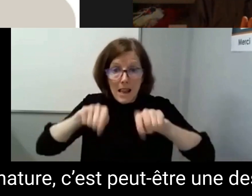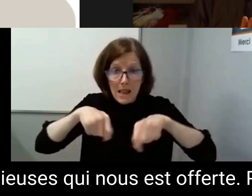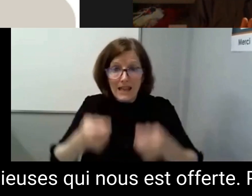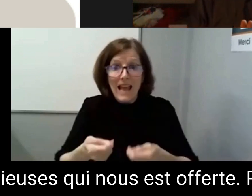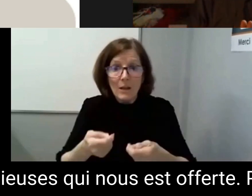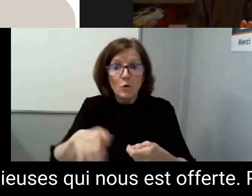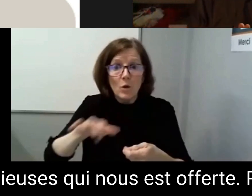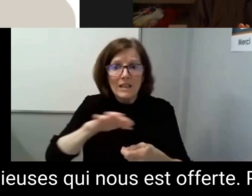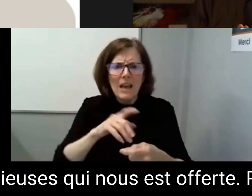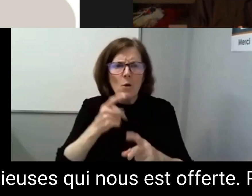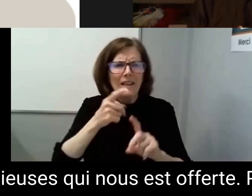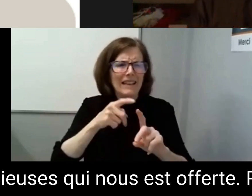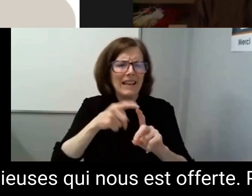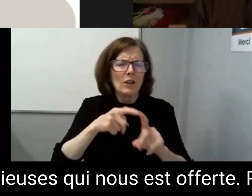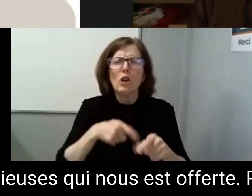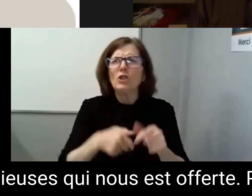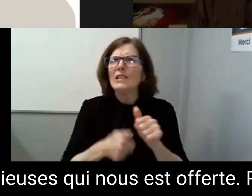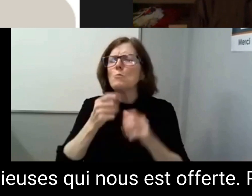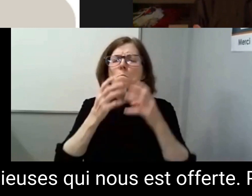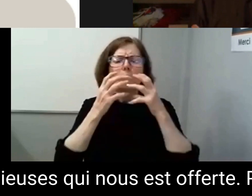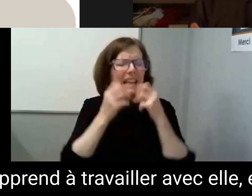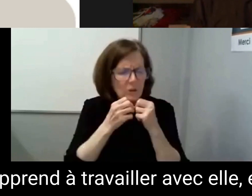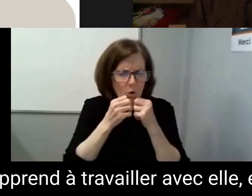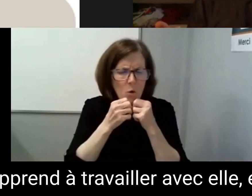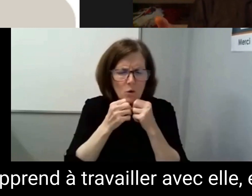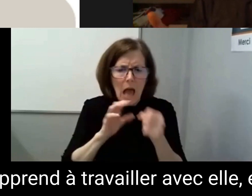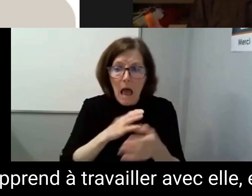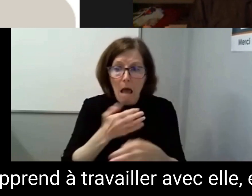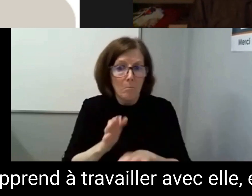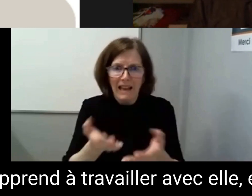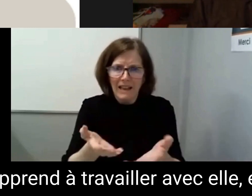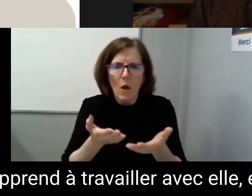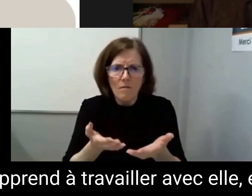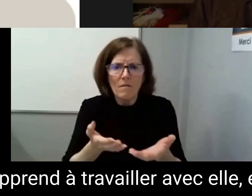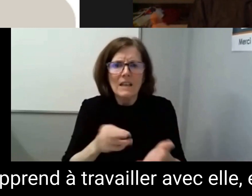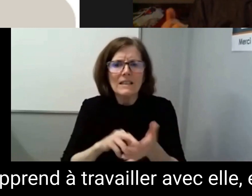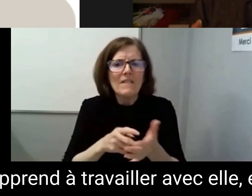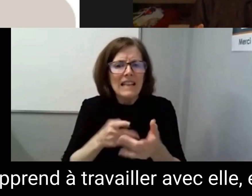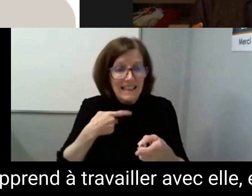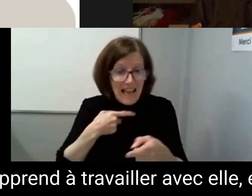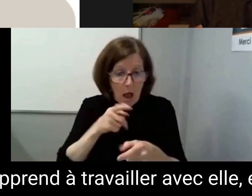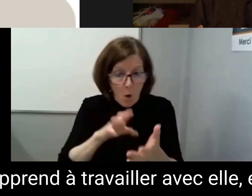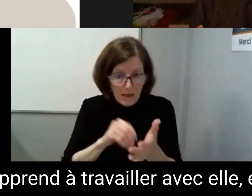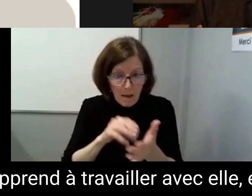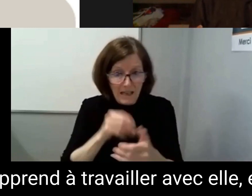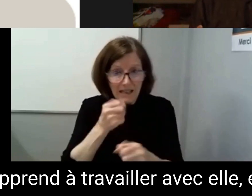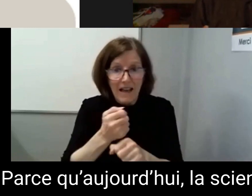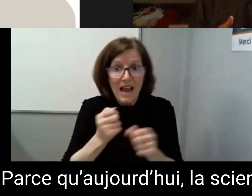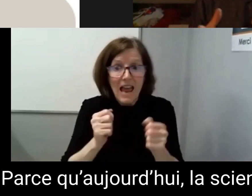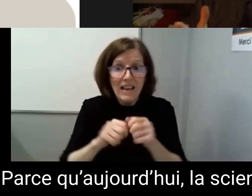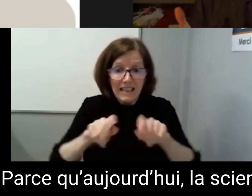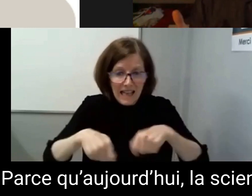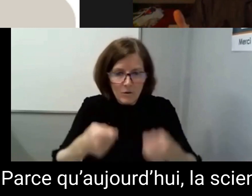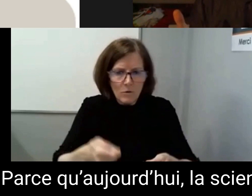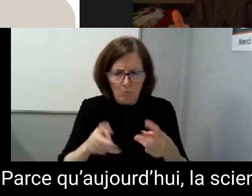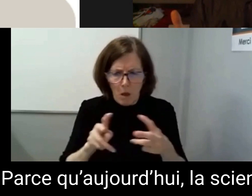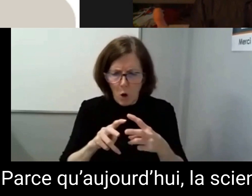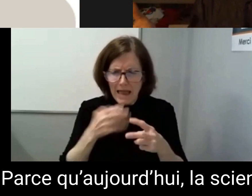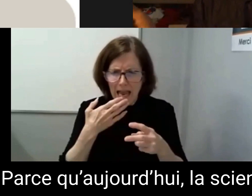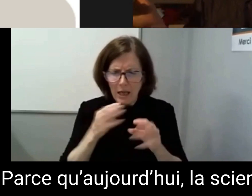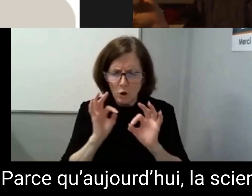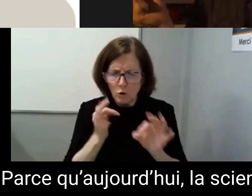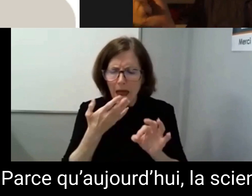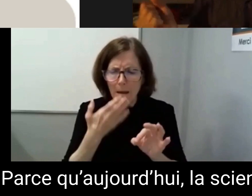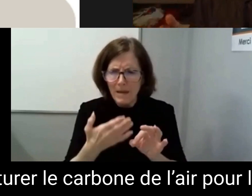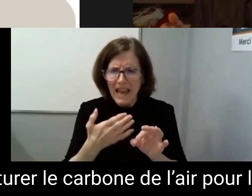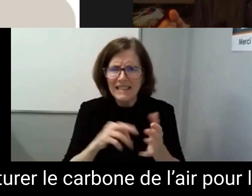plus précieuses qui nous est offerte. Puis c'est encore là, une fois qu'on apprend à travailler avec elle, elle nous le remet super bien. Parce qu'aujourd'hui, la science ne sait pas